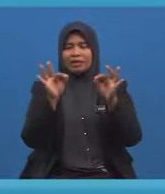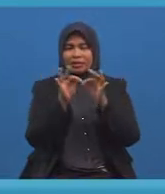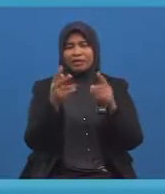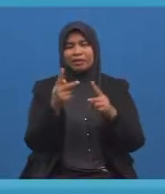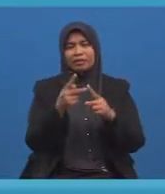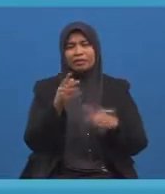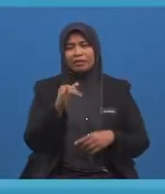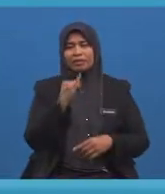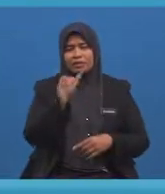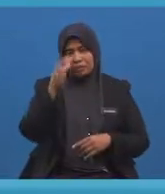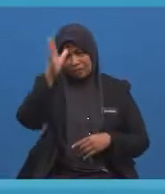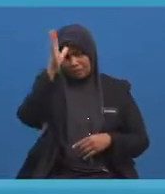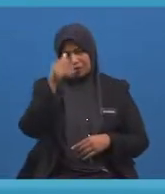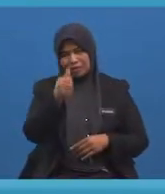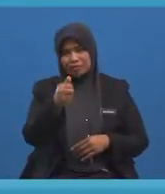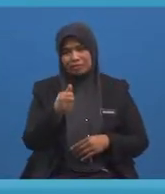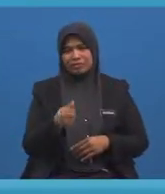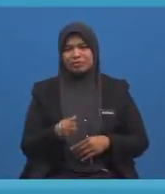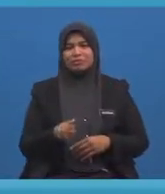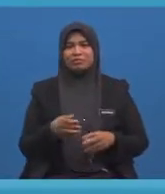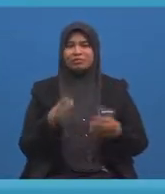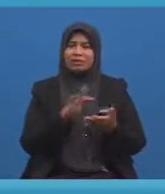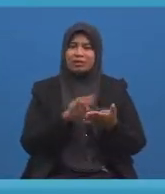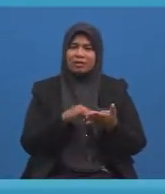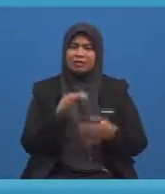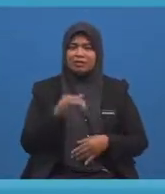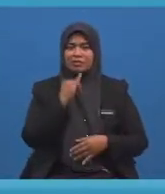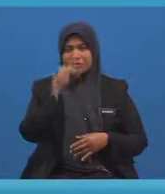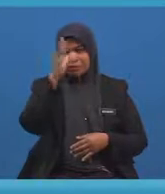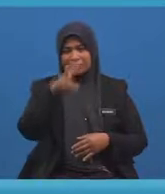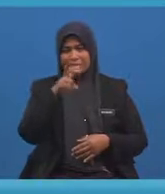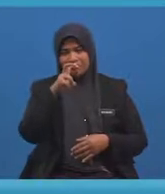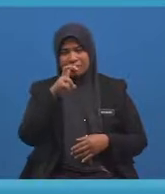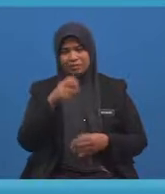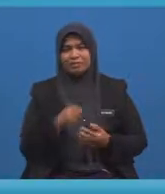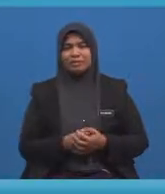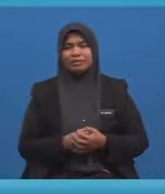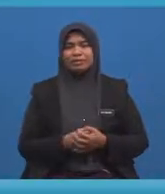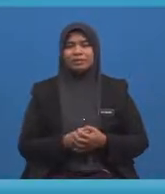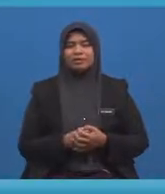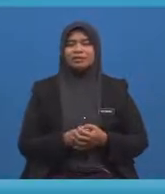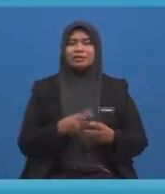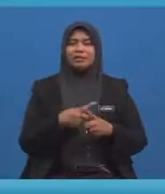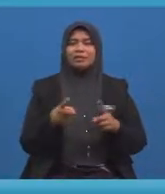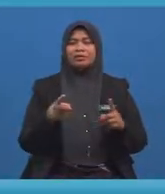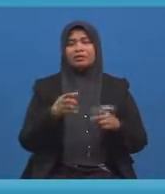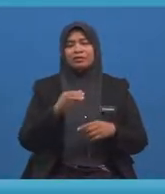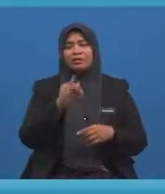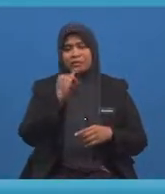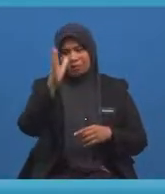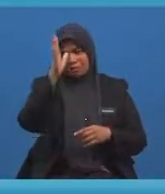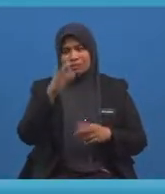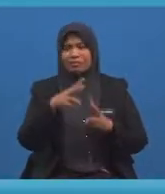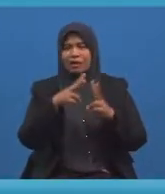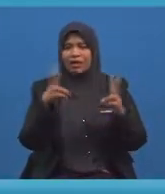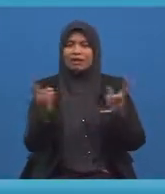Walaupun kadang-kadang ibu dan ayah akan tegas dengan anda semua, sebenarnya mereka amat sayang kamu semua.